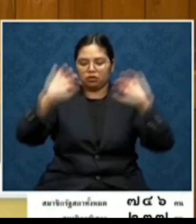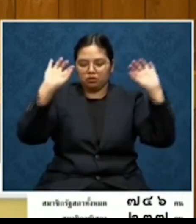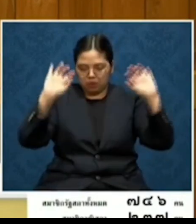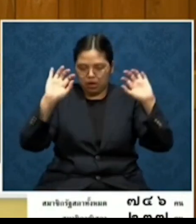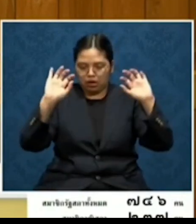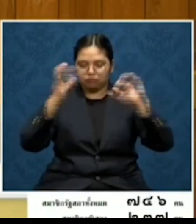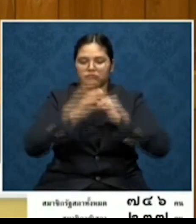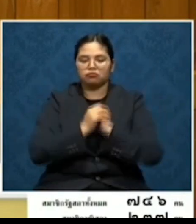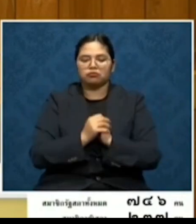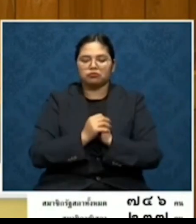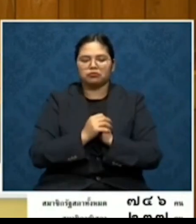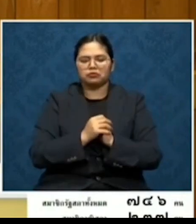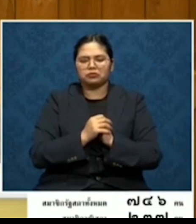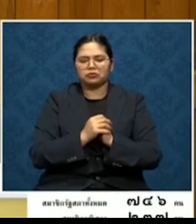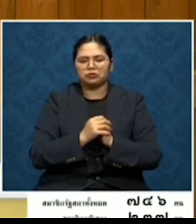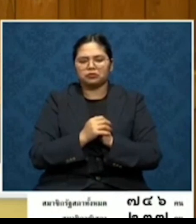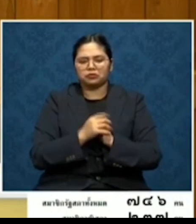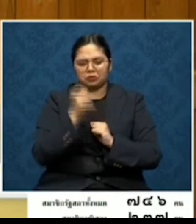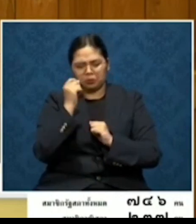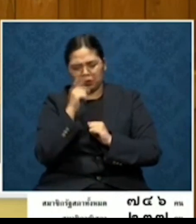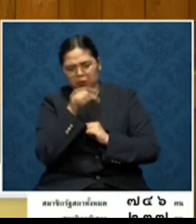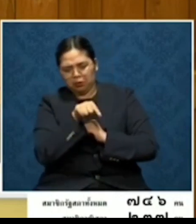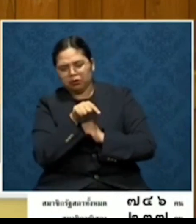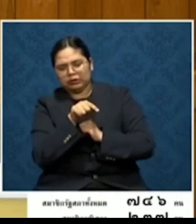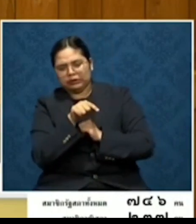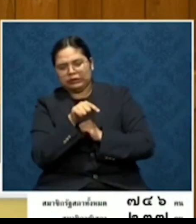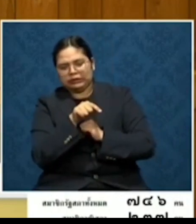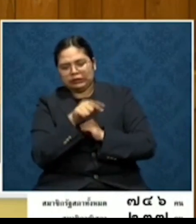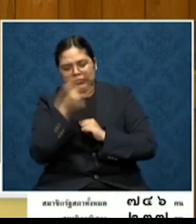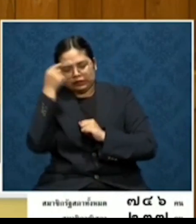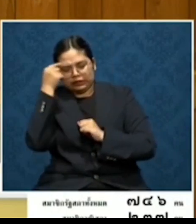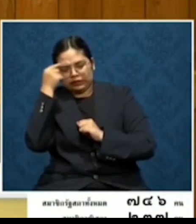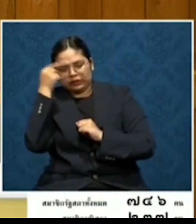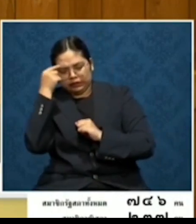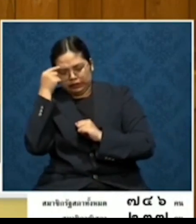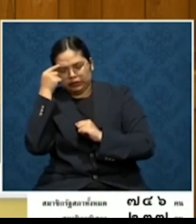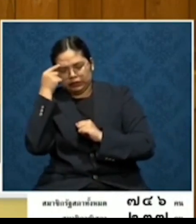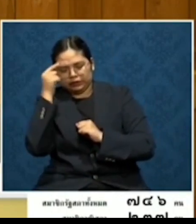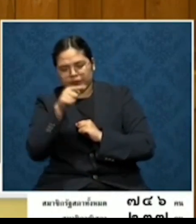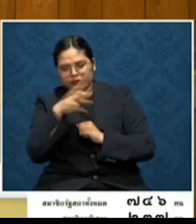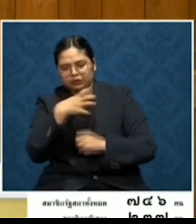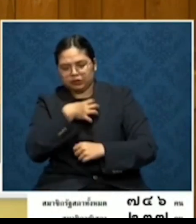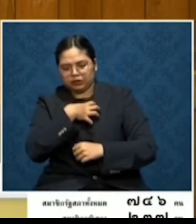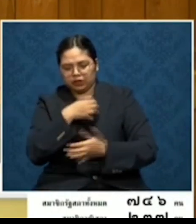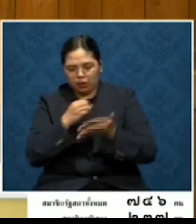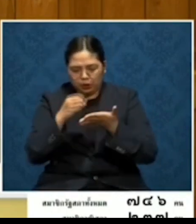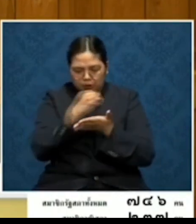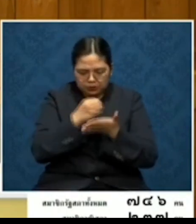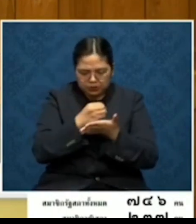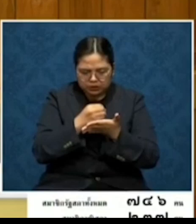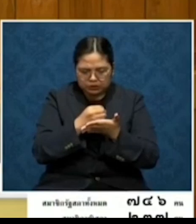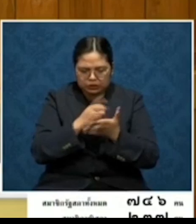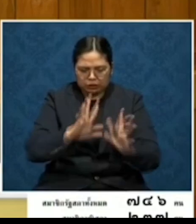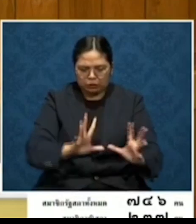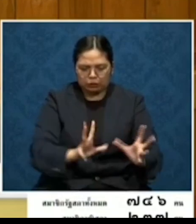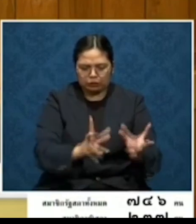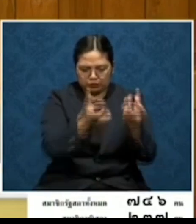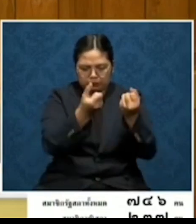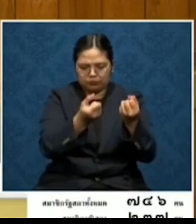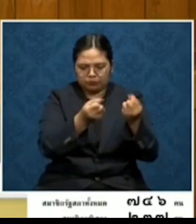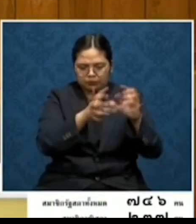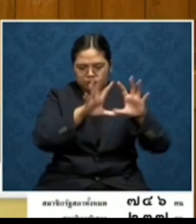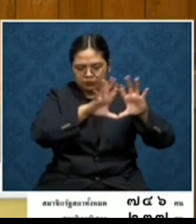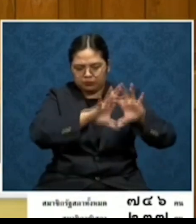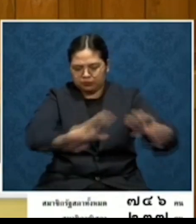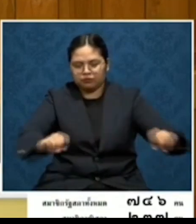คัญของการที่ต้องยึดทรัยโดยเร็วเรื่องของการทำลายลางยางเสรจติดทจับได้ก็เป็นอเรื่องหนึ่ซึง